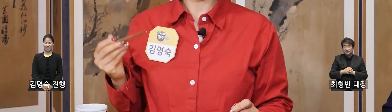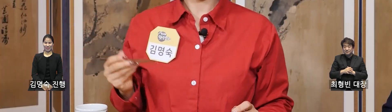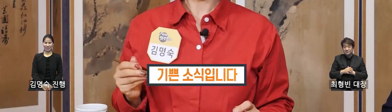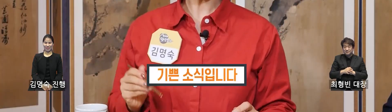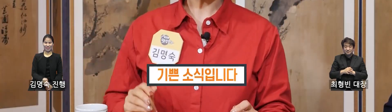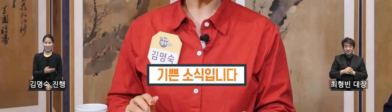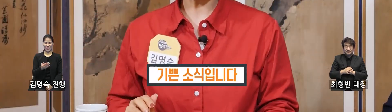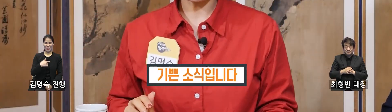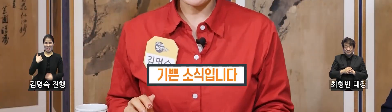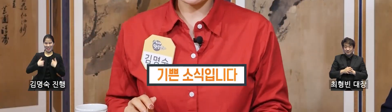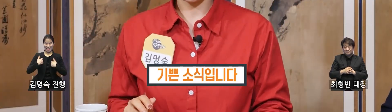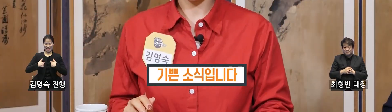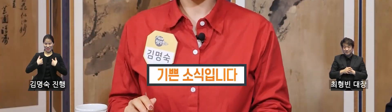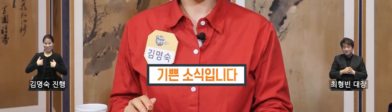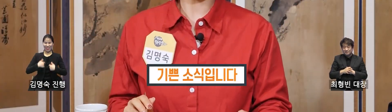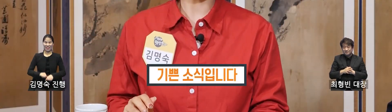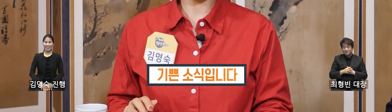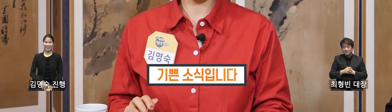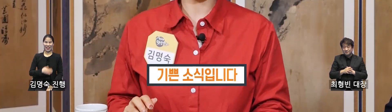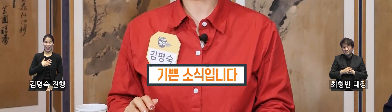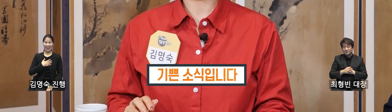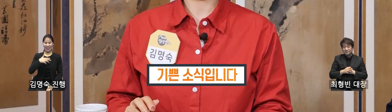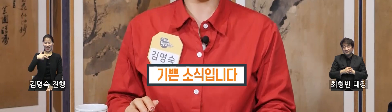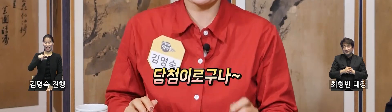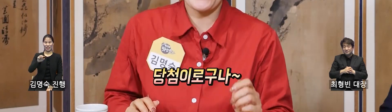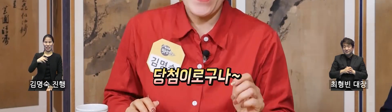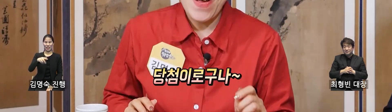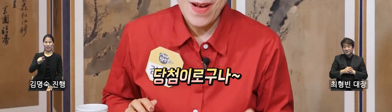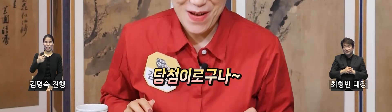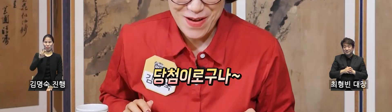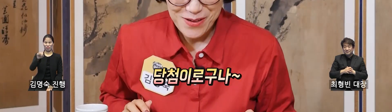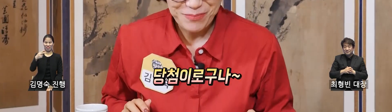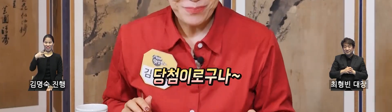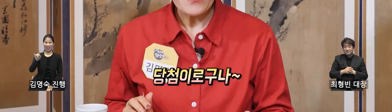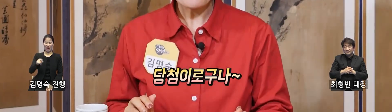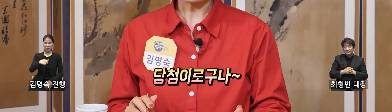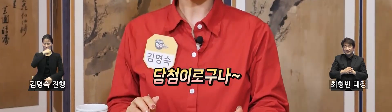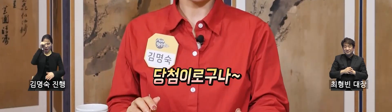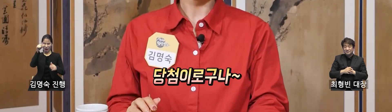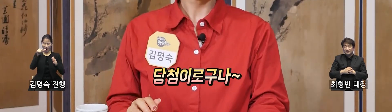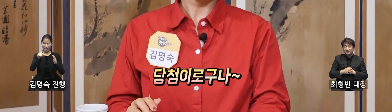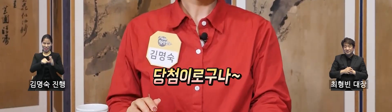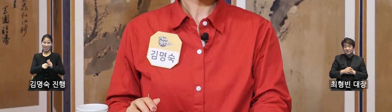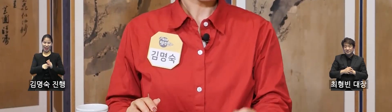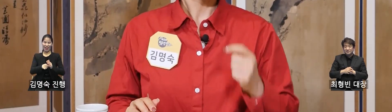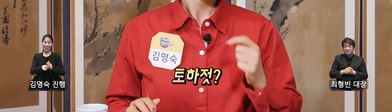여러분 기쁜 소식입니다 제가 천문대 평생 이어서 뽑아라 예